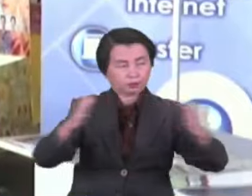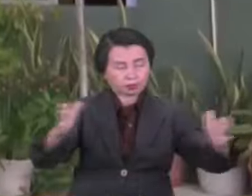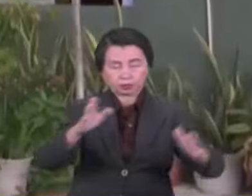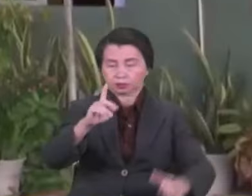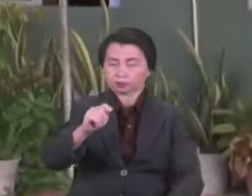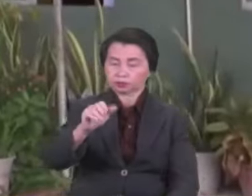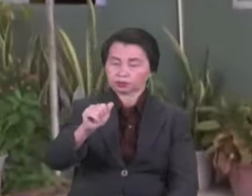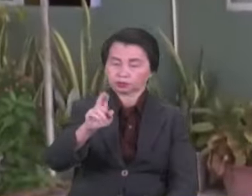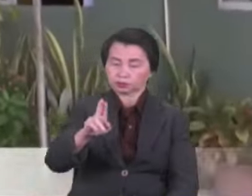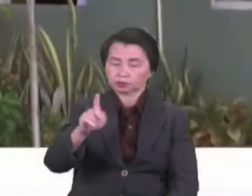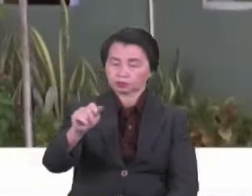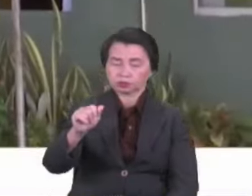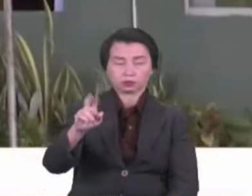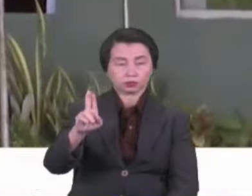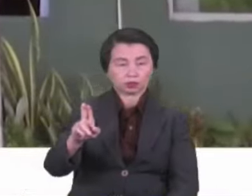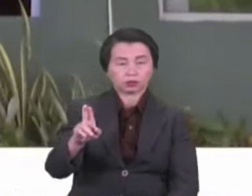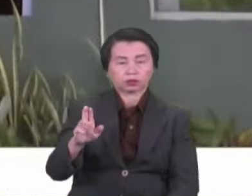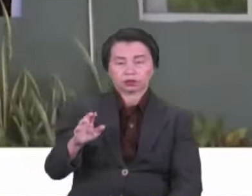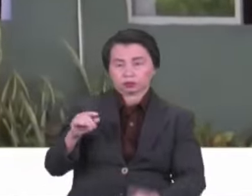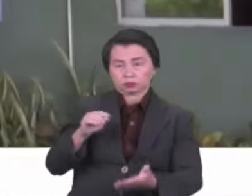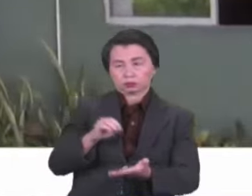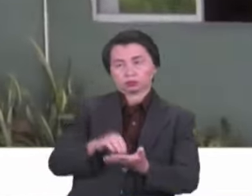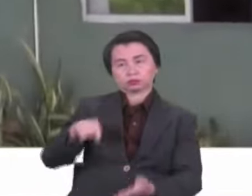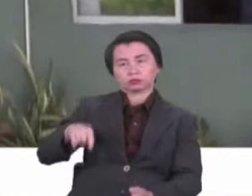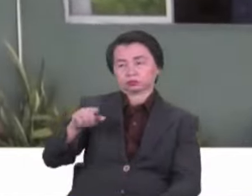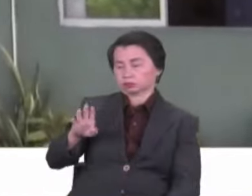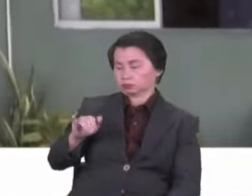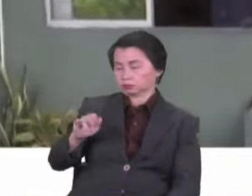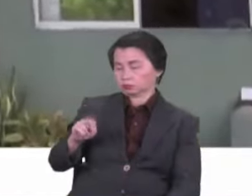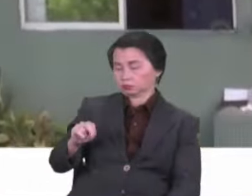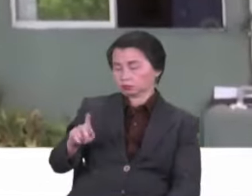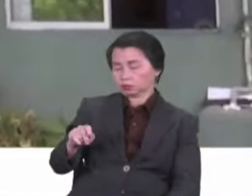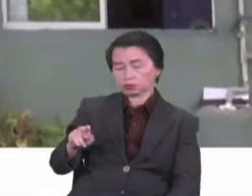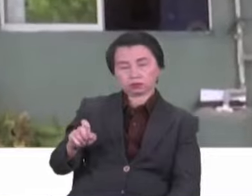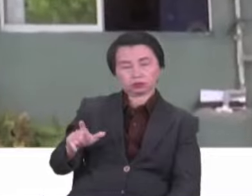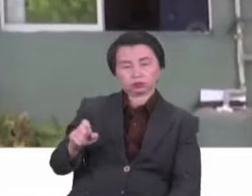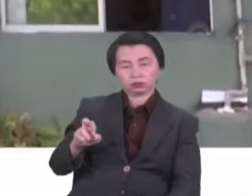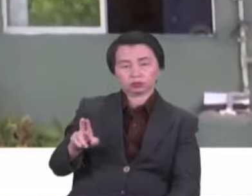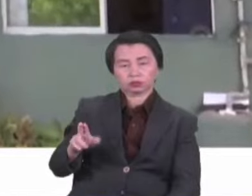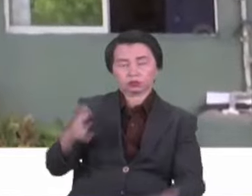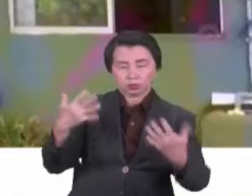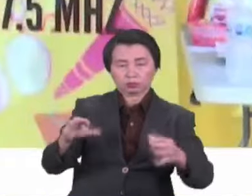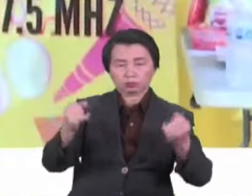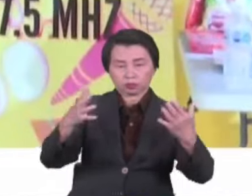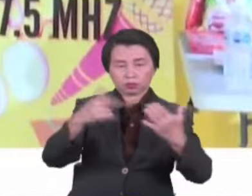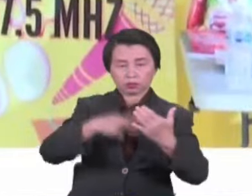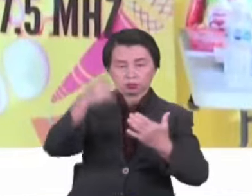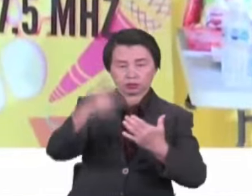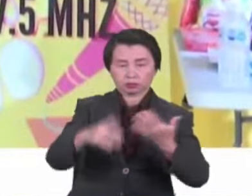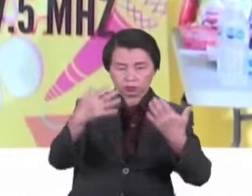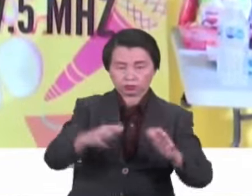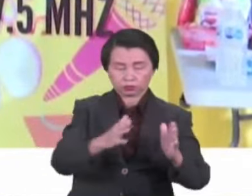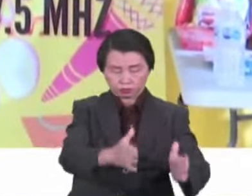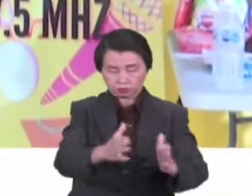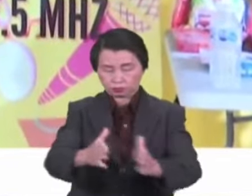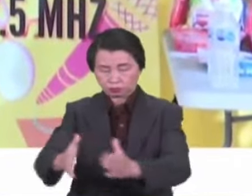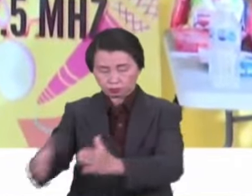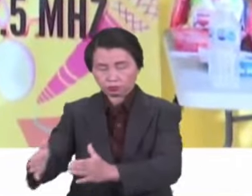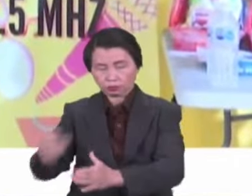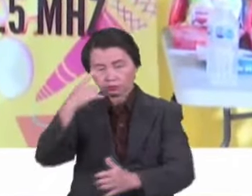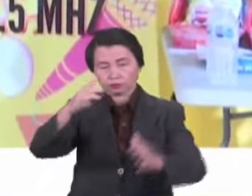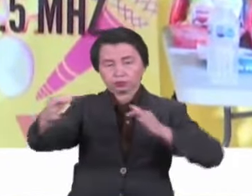Jalan Tatau Bintulu, yang mana saya difahamkan banyak acara yang telah disusun dalam program showcase kali ini.